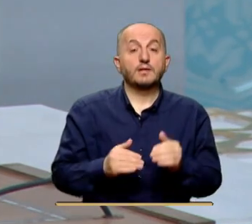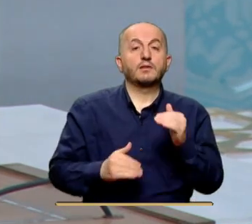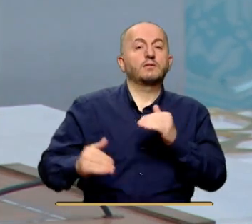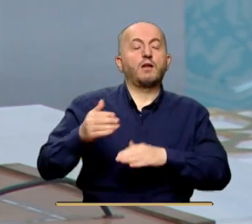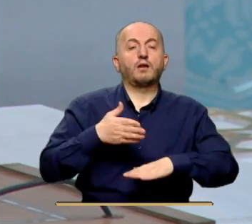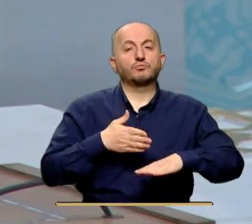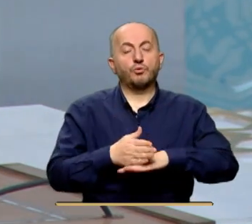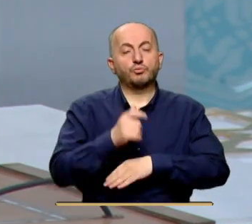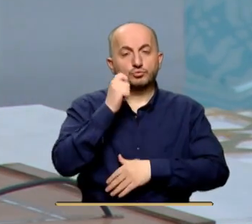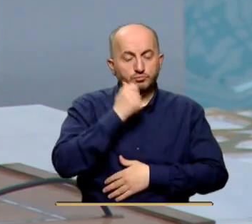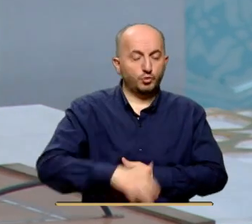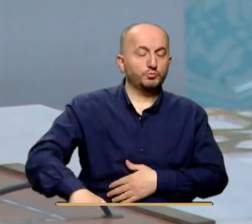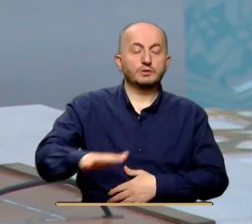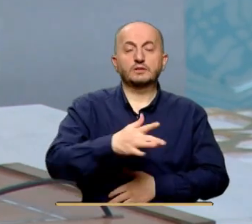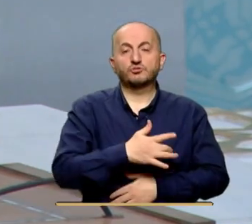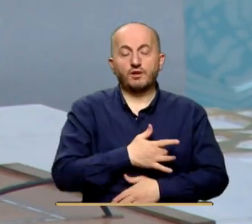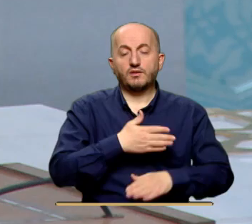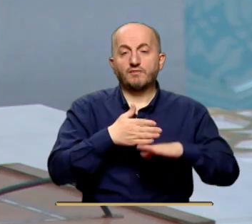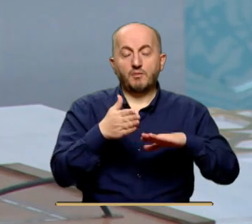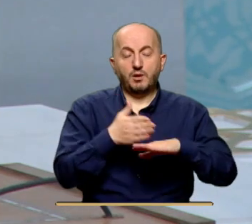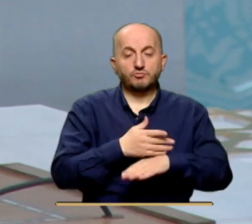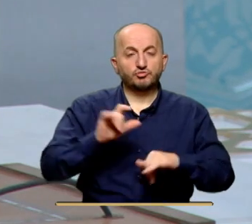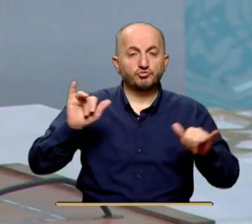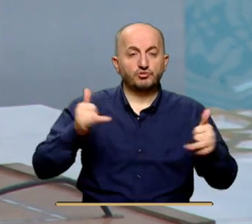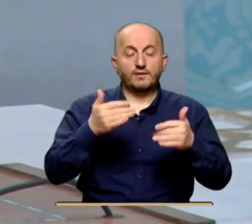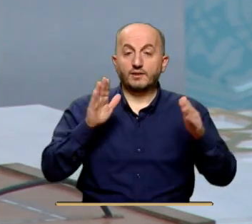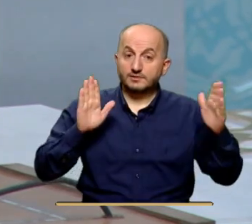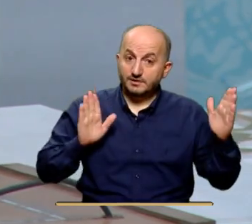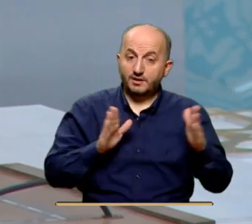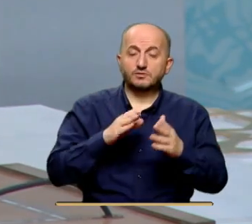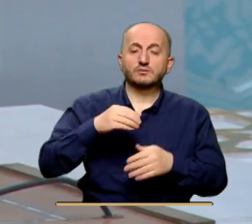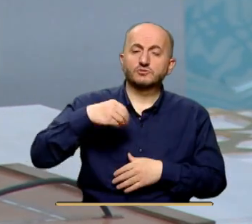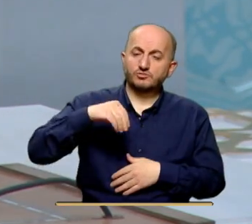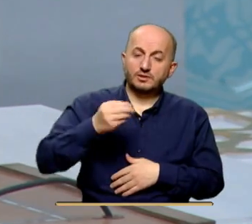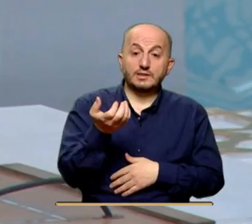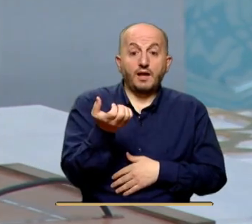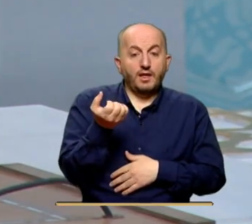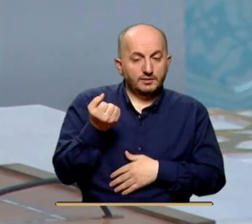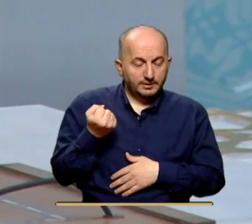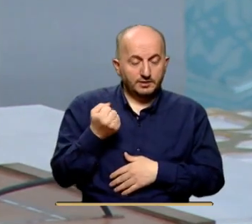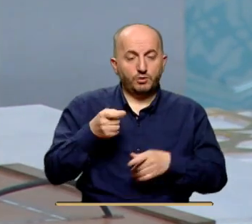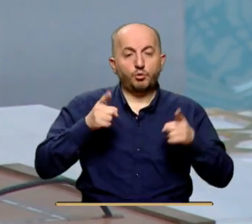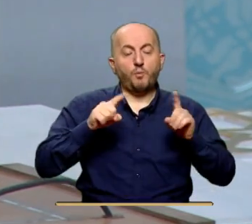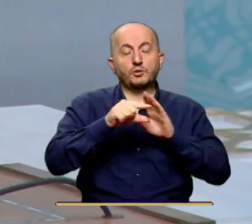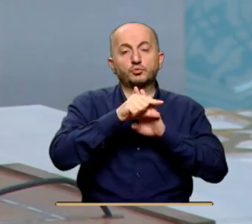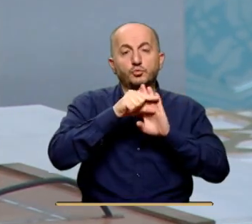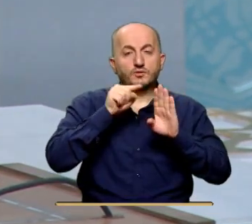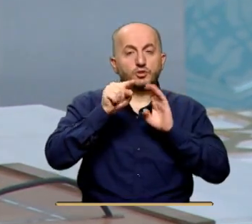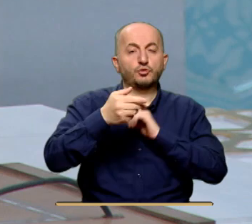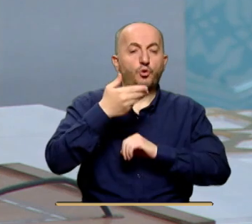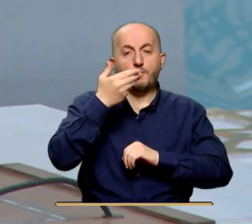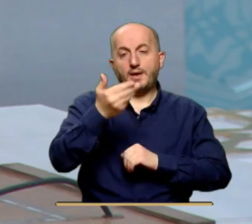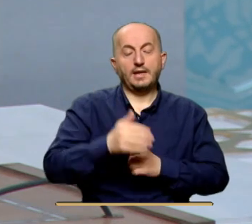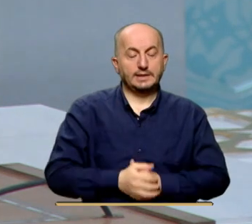doğrusu müminlerin canlarını ve mallarını cennet karşılığında satın aldığını Tevbe suresinde şöyle beyan